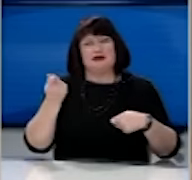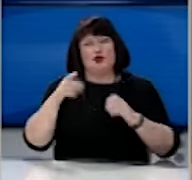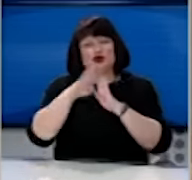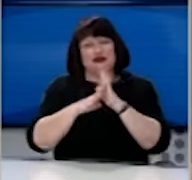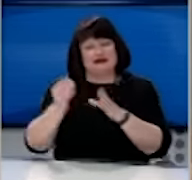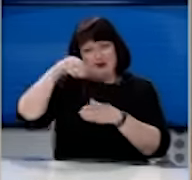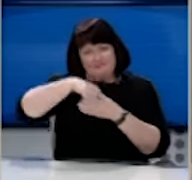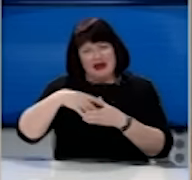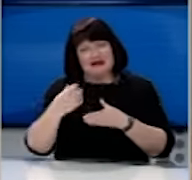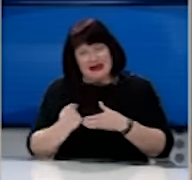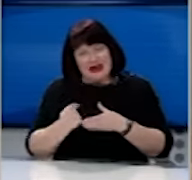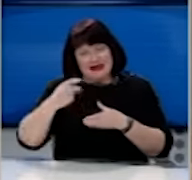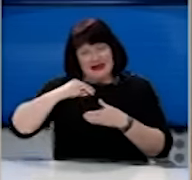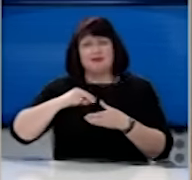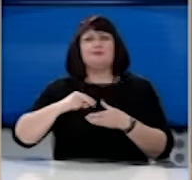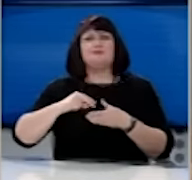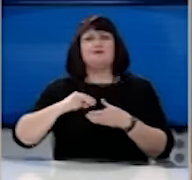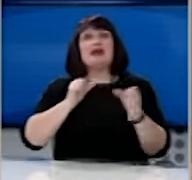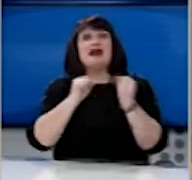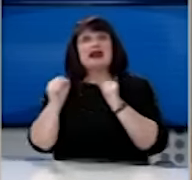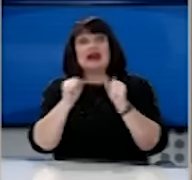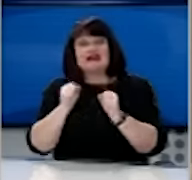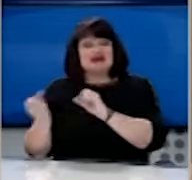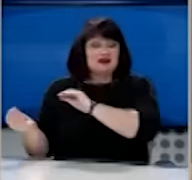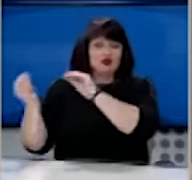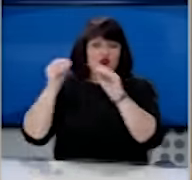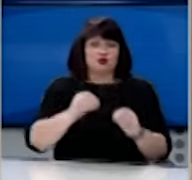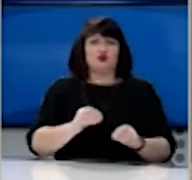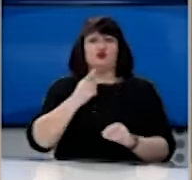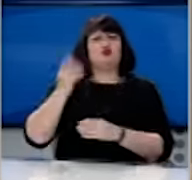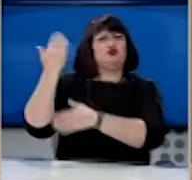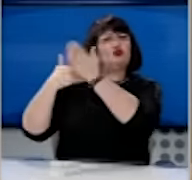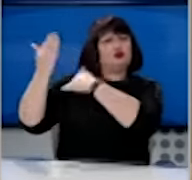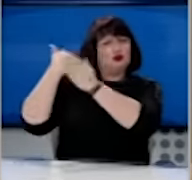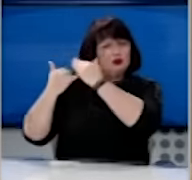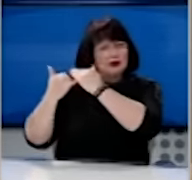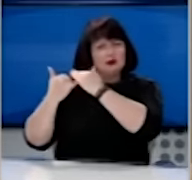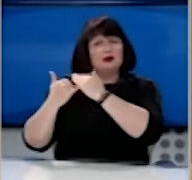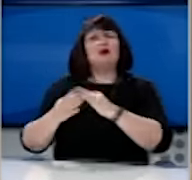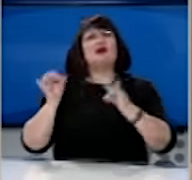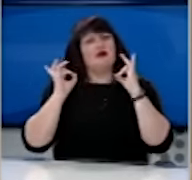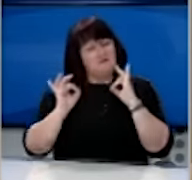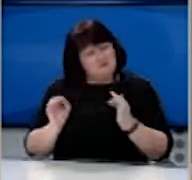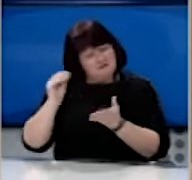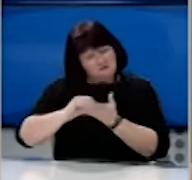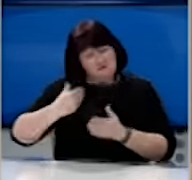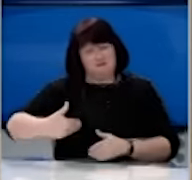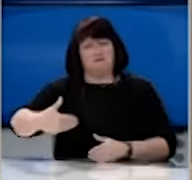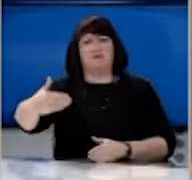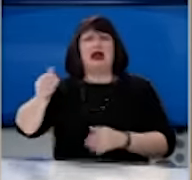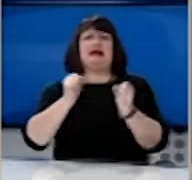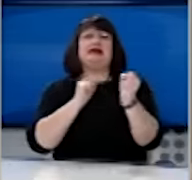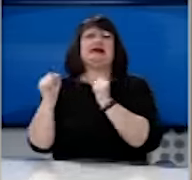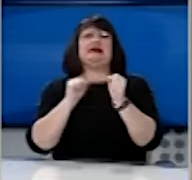οι κρίσεις που ήρθαν και στη χώρα μας πολλές φορές στο παρελθόν και σίγουρα θα ξανάρθουν, όπως